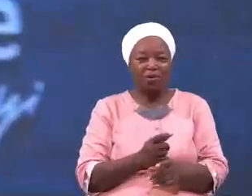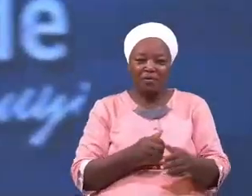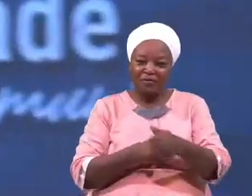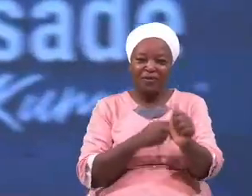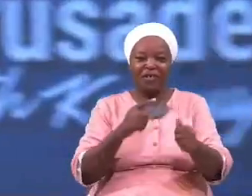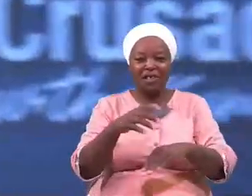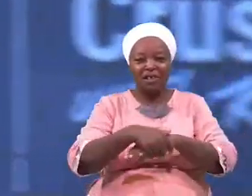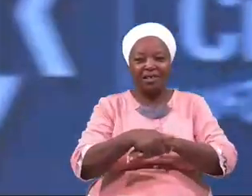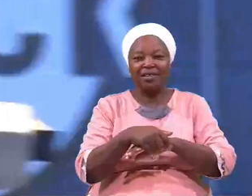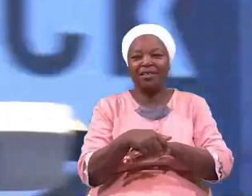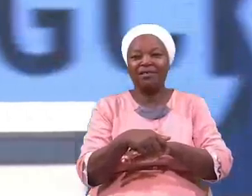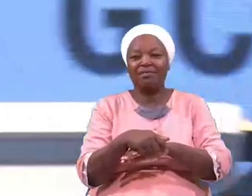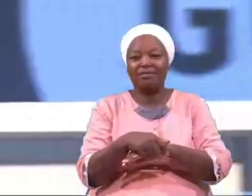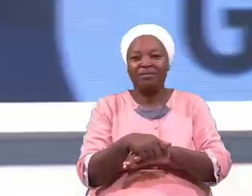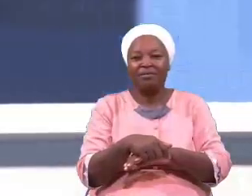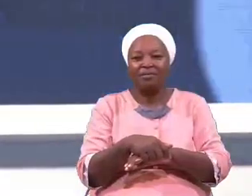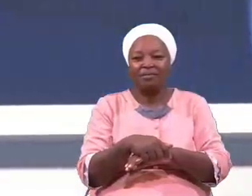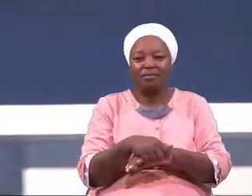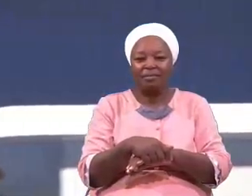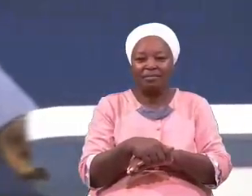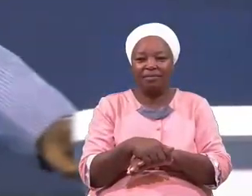Et nous allons suivre l'anglais.